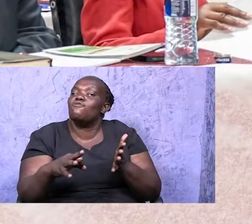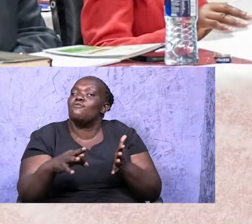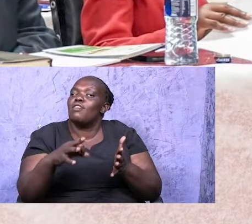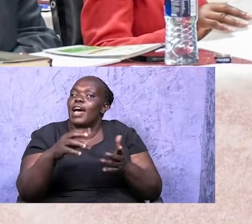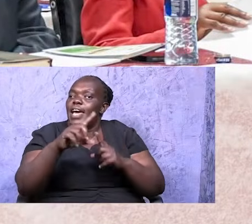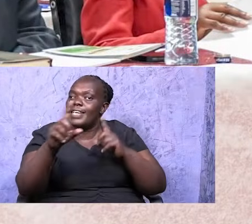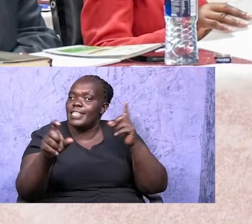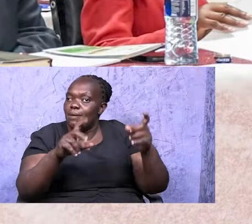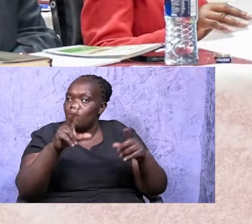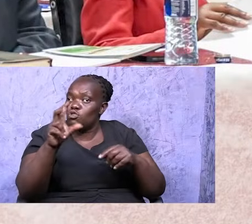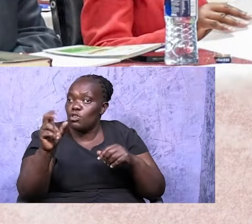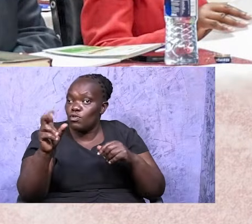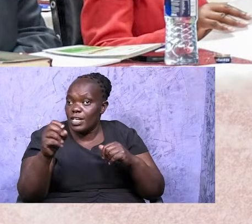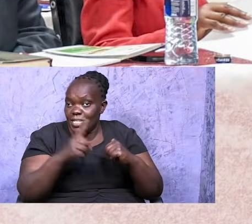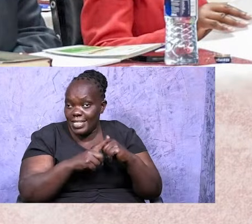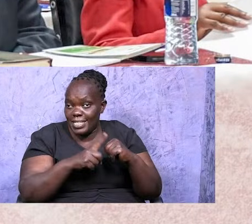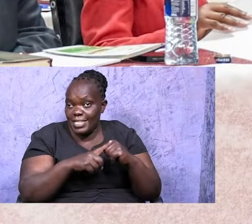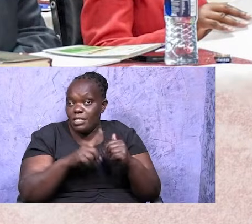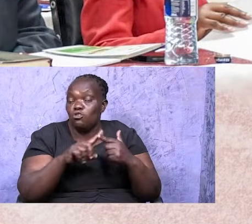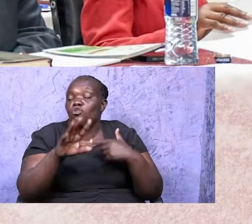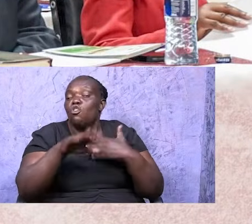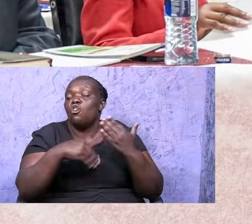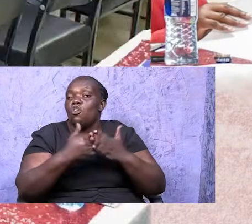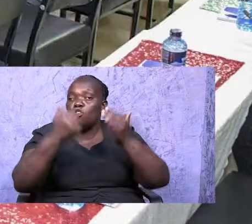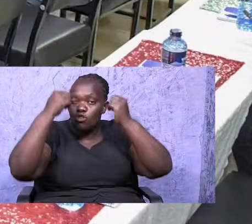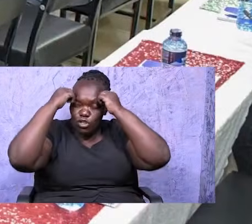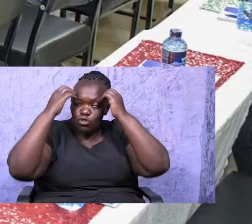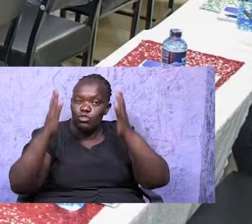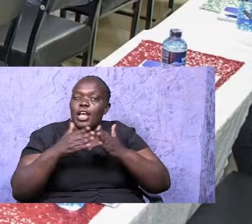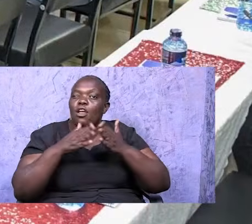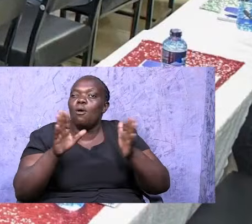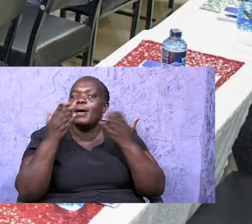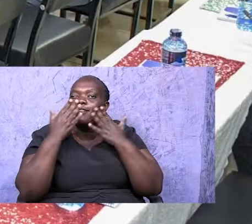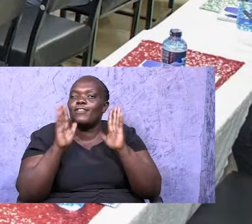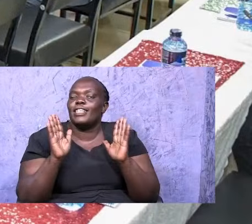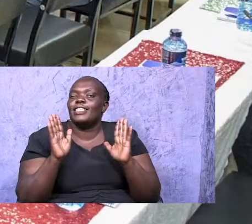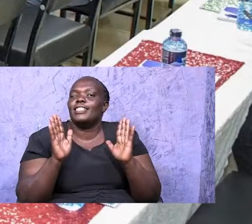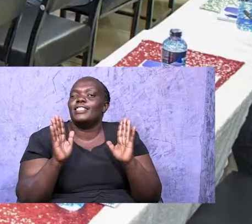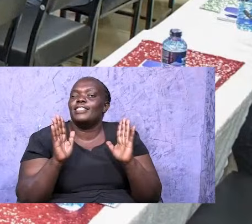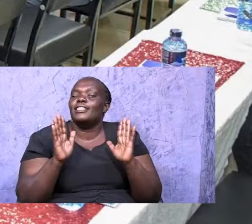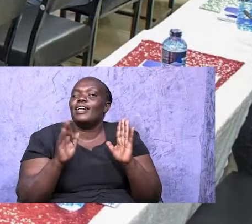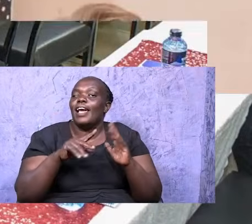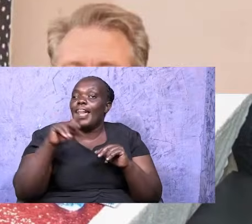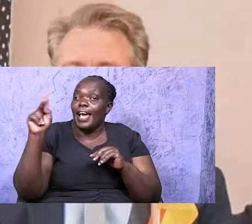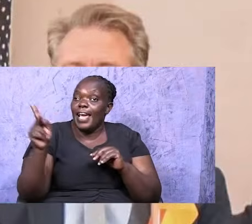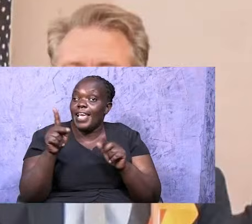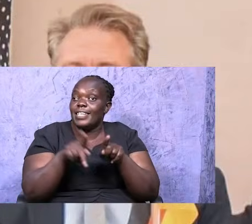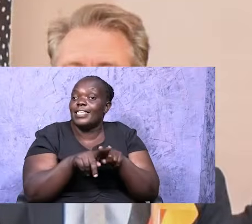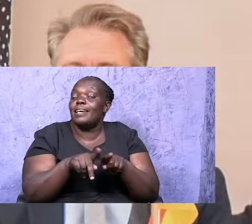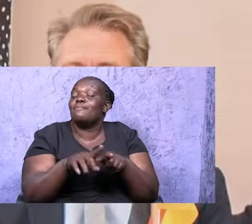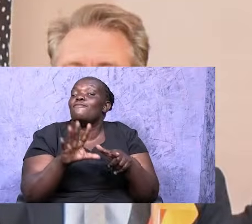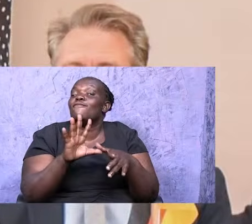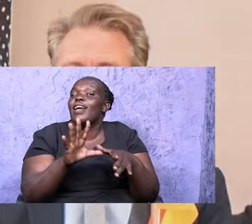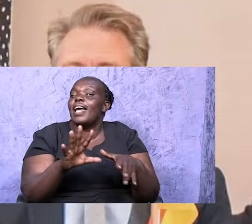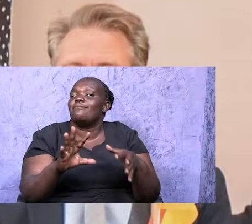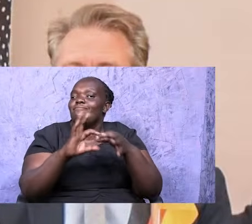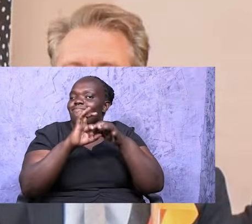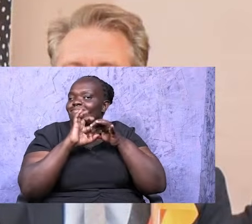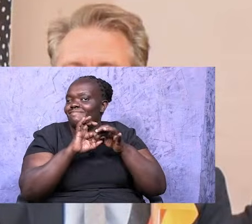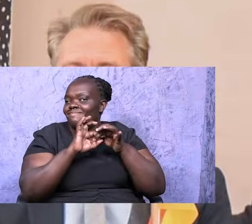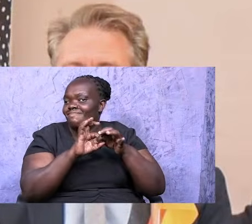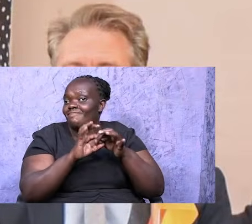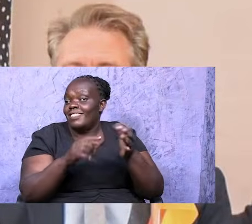wa taifa wa mwaka 2026 kwa wanafunzi umefunguliwa. Kenya na Ufaransa